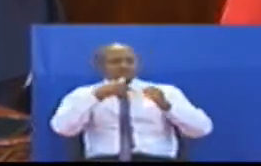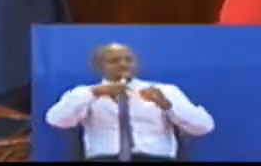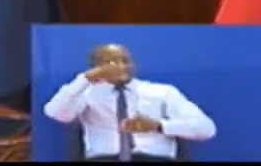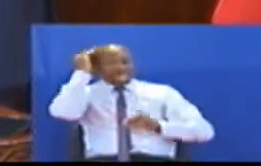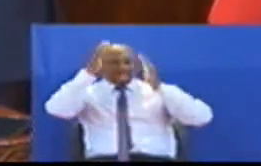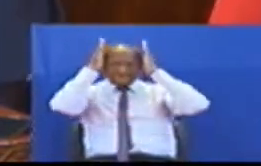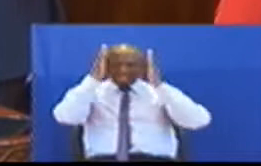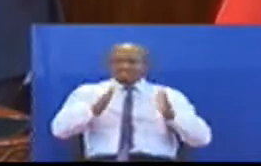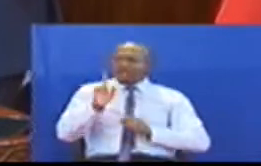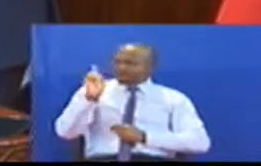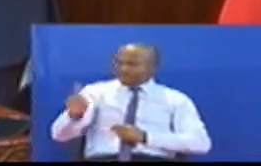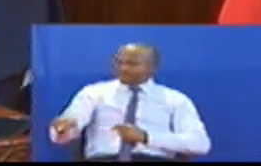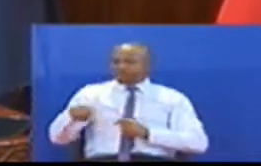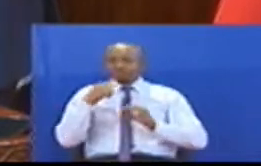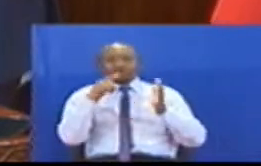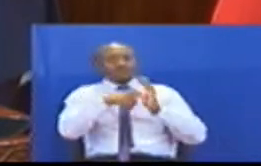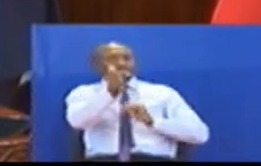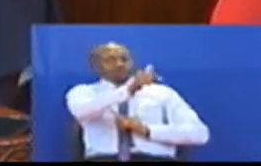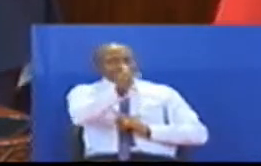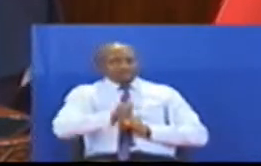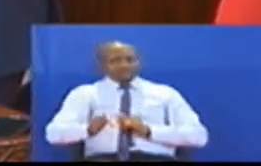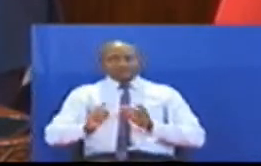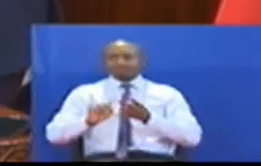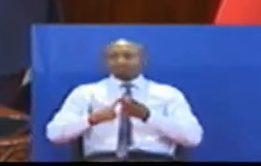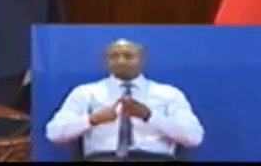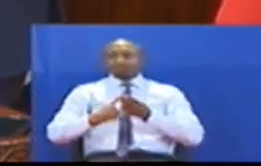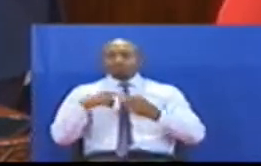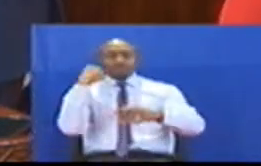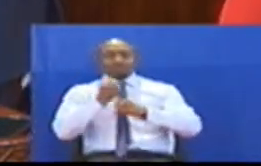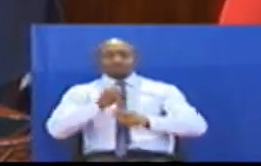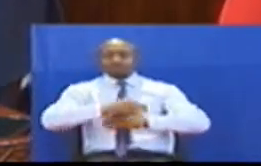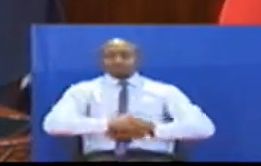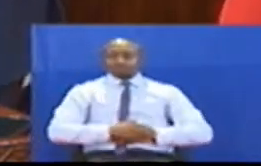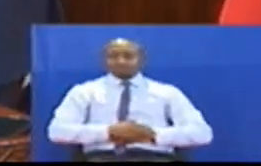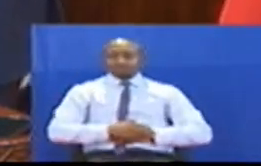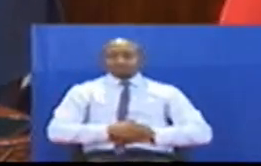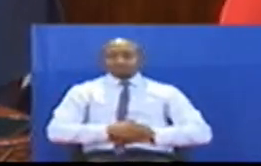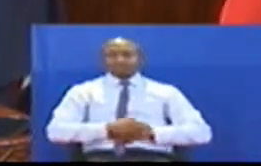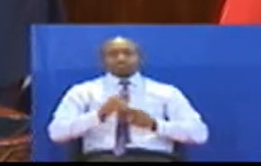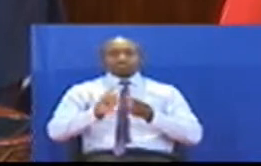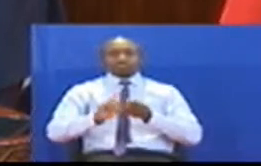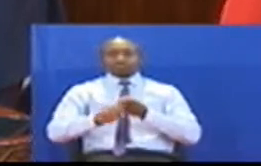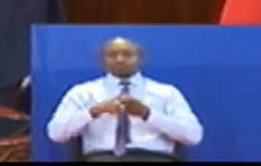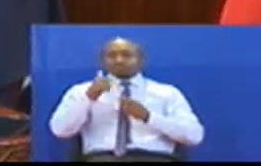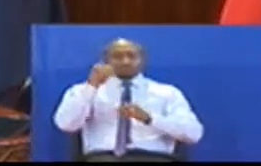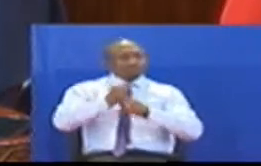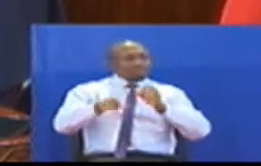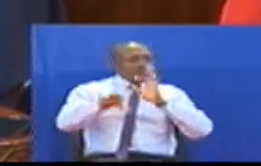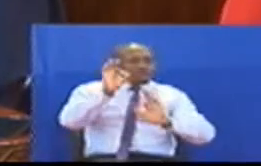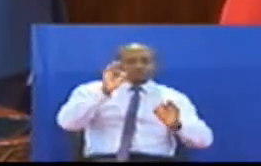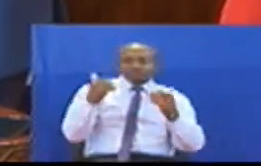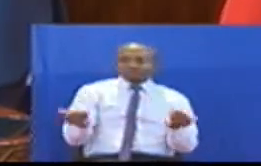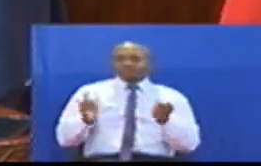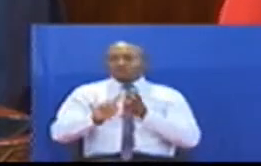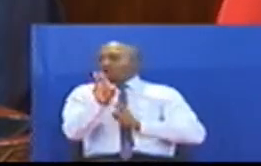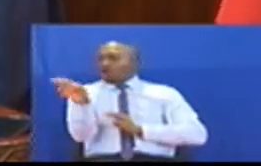maana yake nini? Maana yake Watanzania sasa wanakwenda kufanya uchaguzi mwepesi. Ndio maana mnaona sasa inalalamikiwa tume. Hoja iliyoko sasa sio